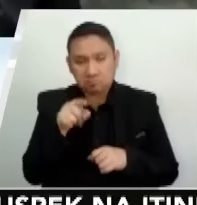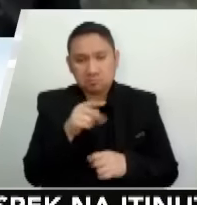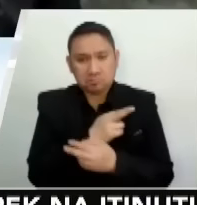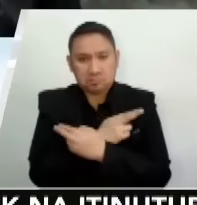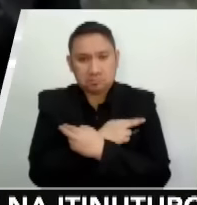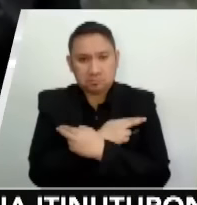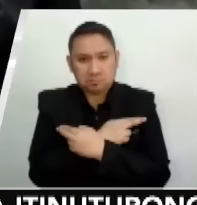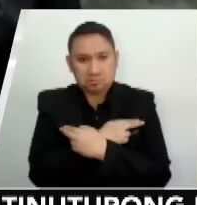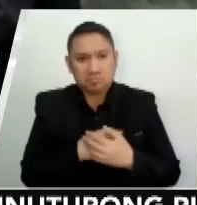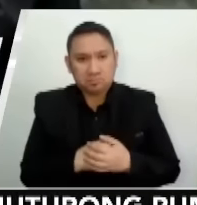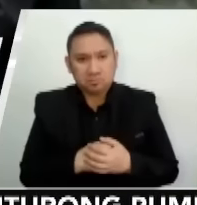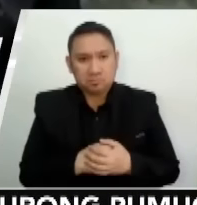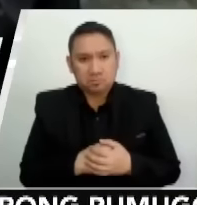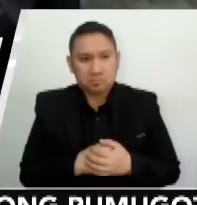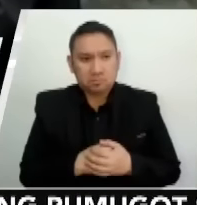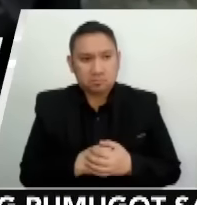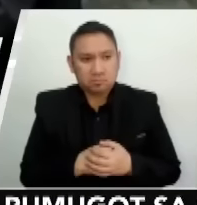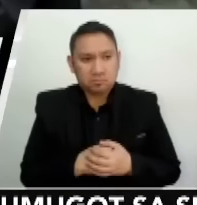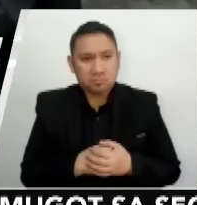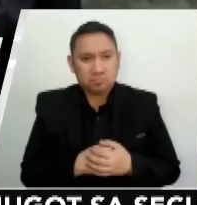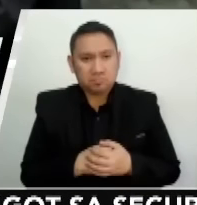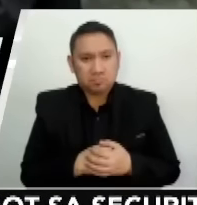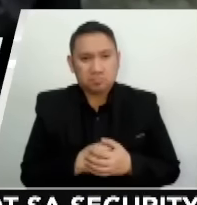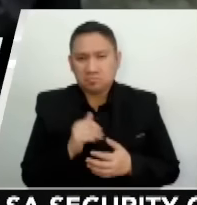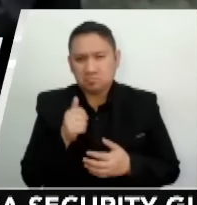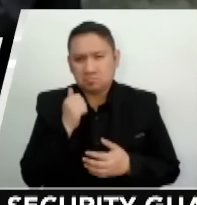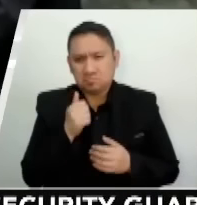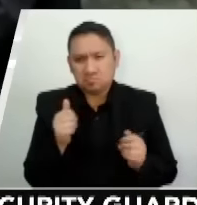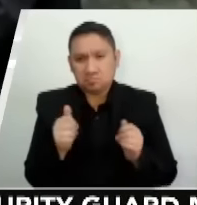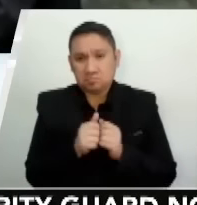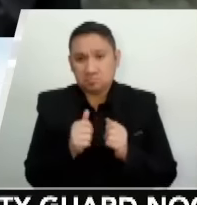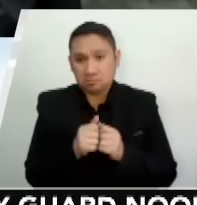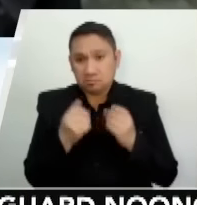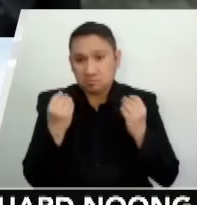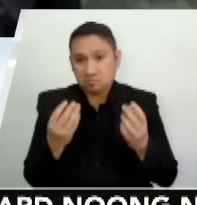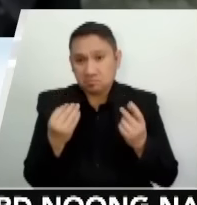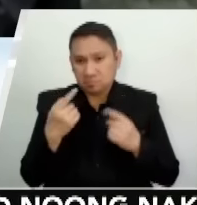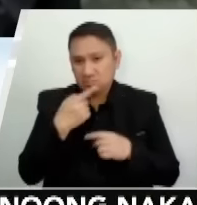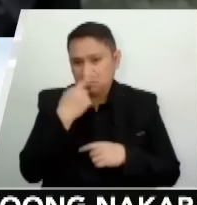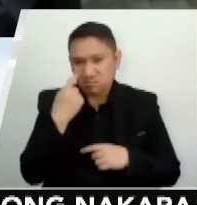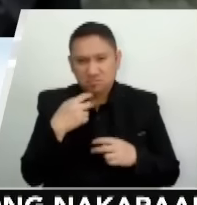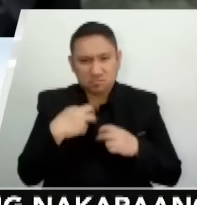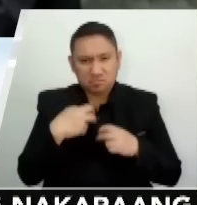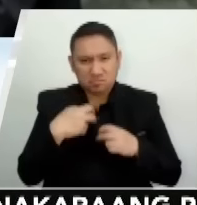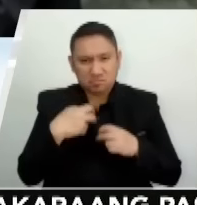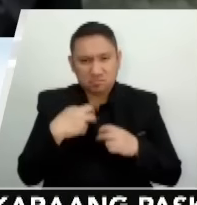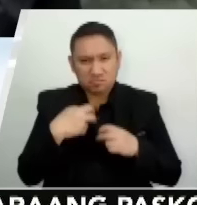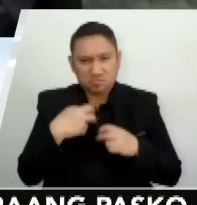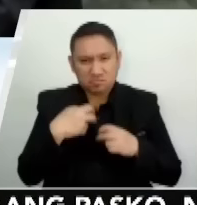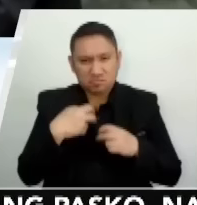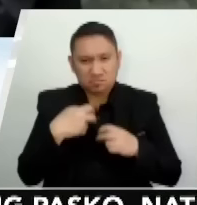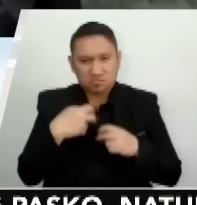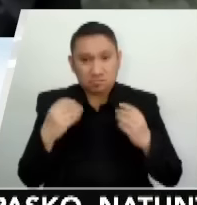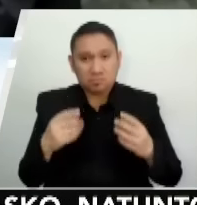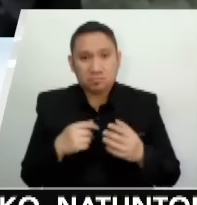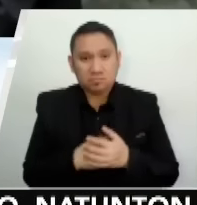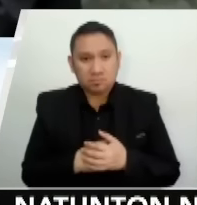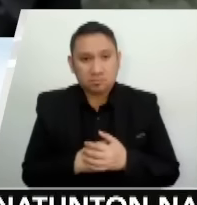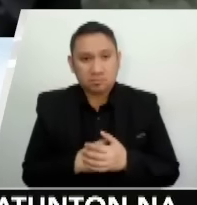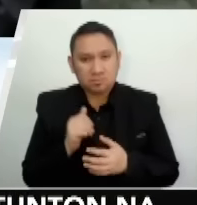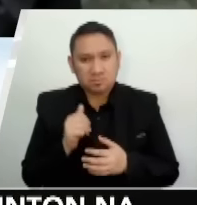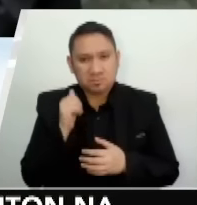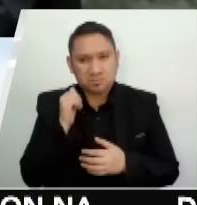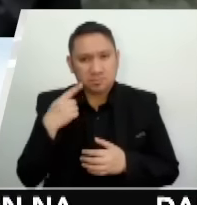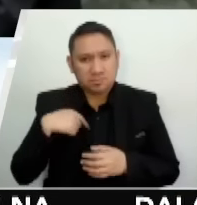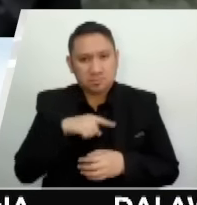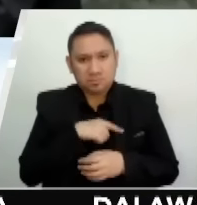yung sasabay sa marami. Uh-huh. Mayroon po kasi pag marami. Pero dati po talaga, auno talaga po kami pumupunta. Opo. Ngayon lang po talaga kami